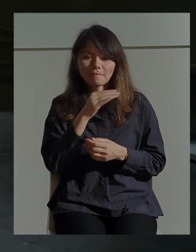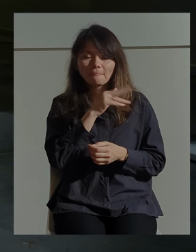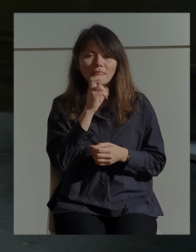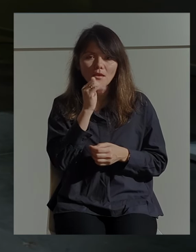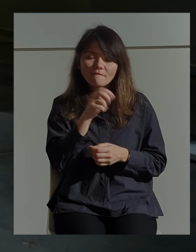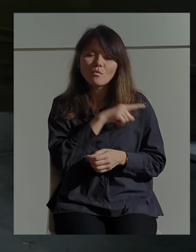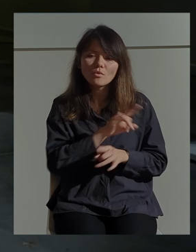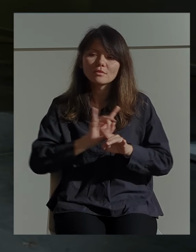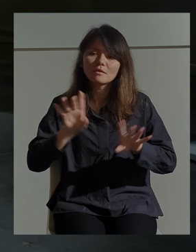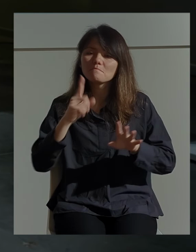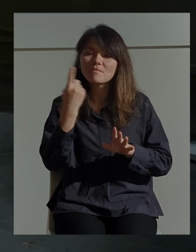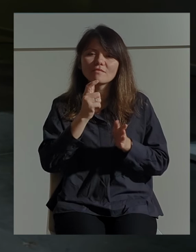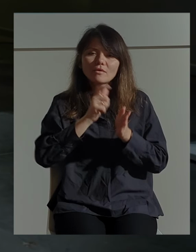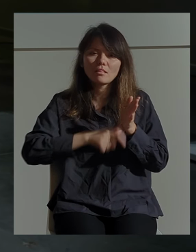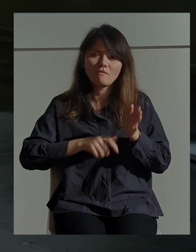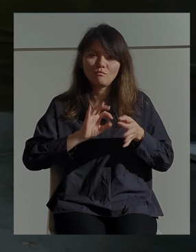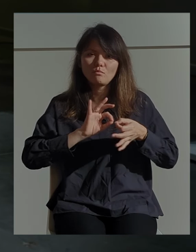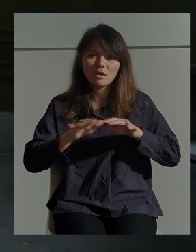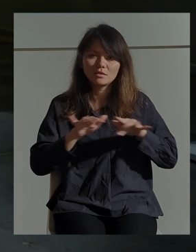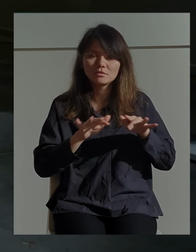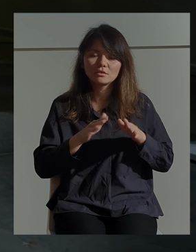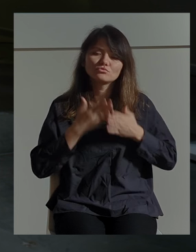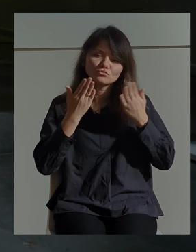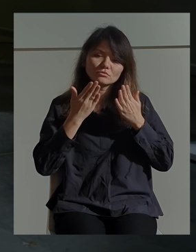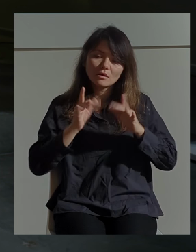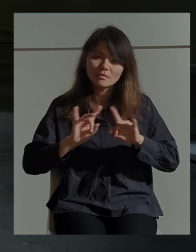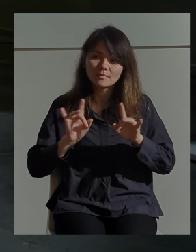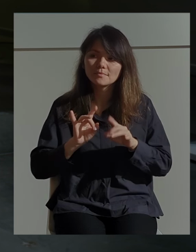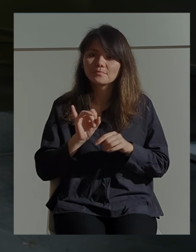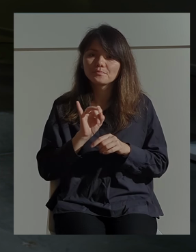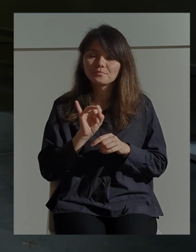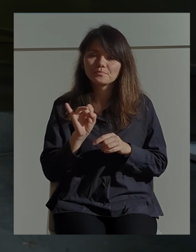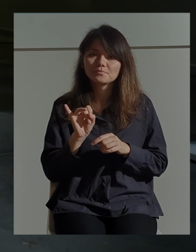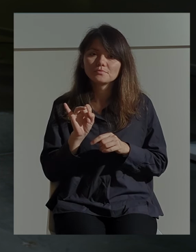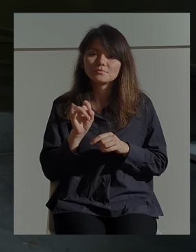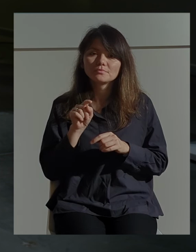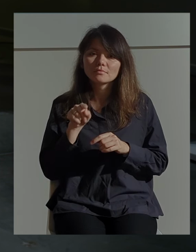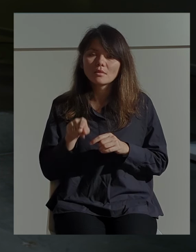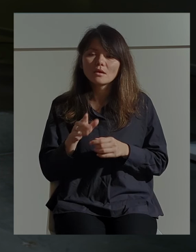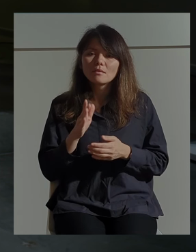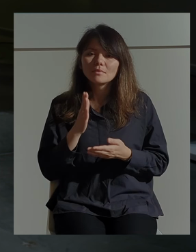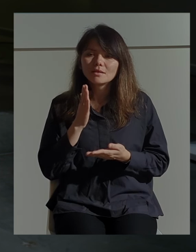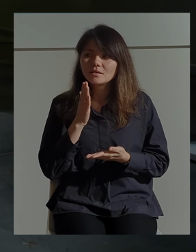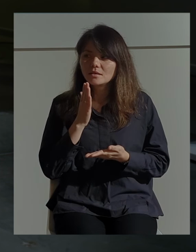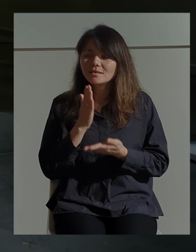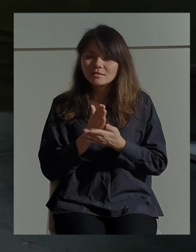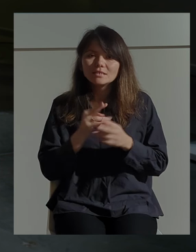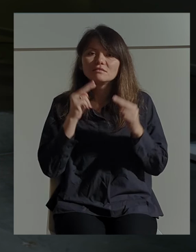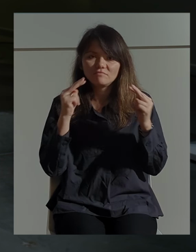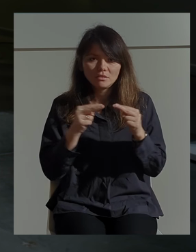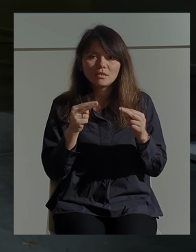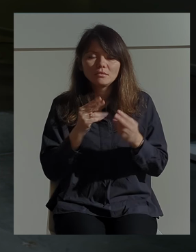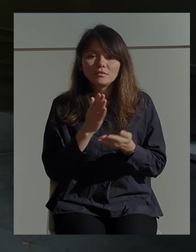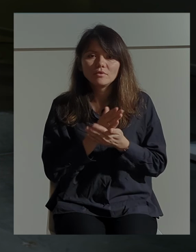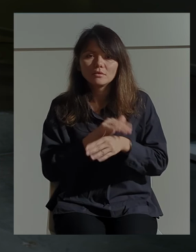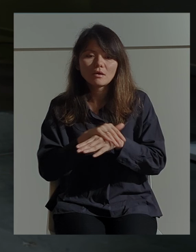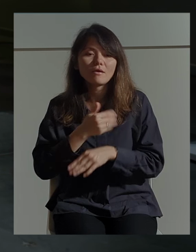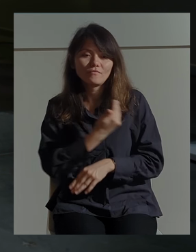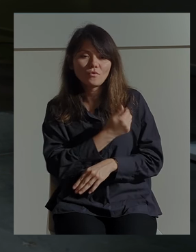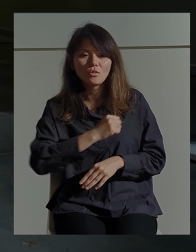своим друзьям первую главу процесса есть об этом Ну есть свидетельство этого все его